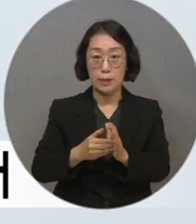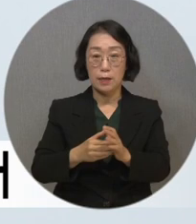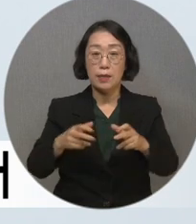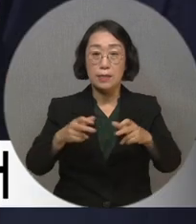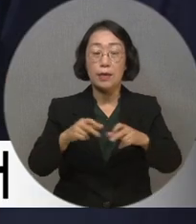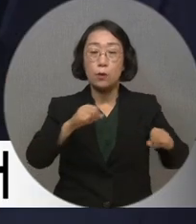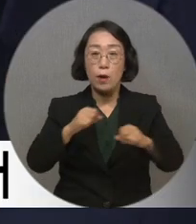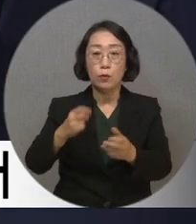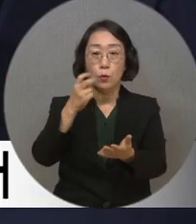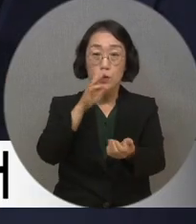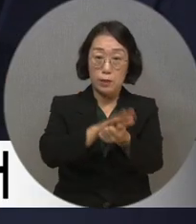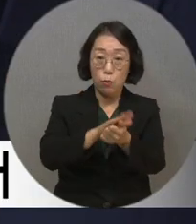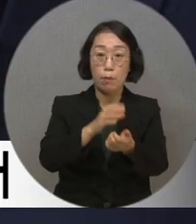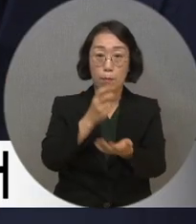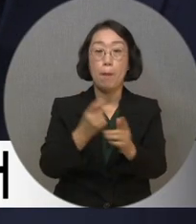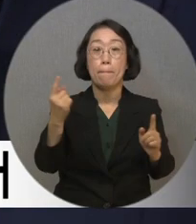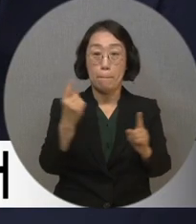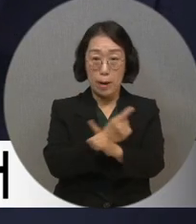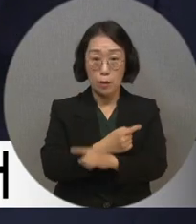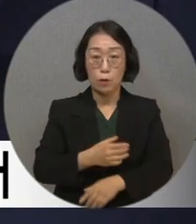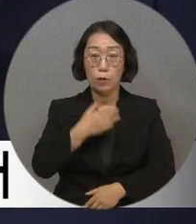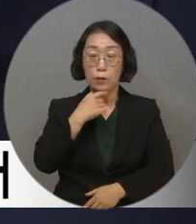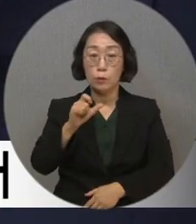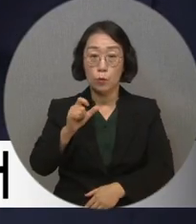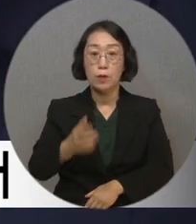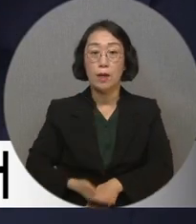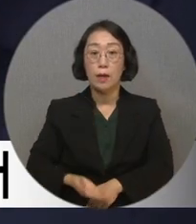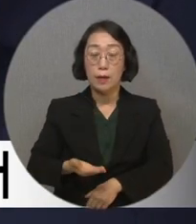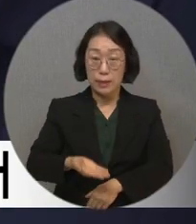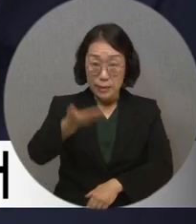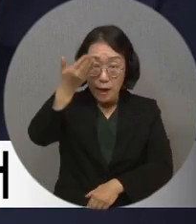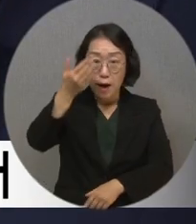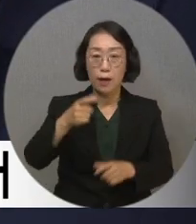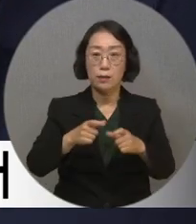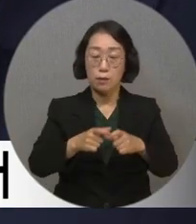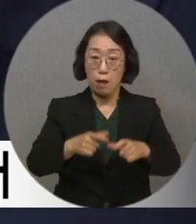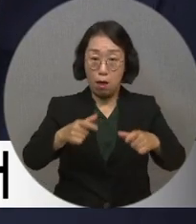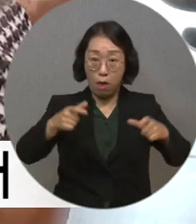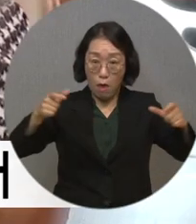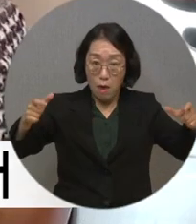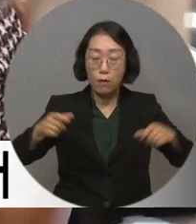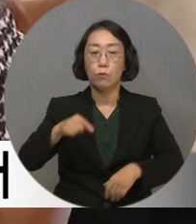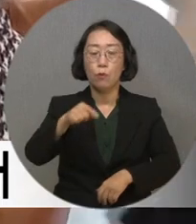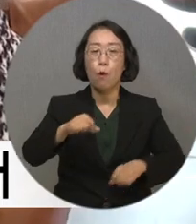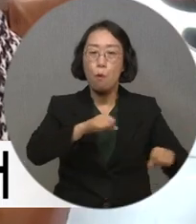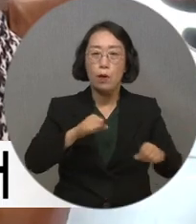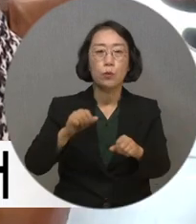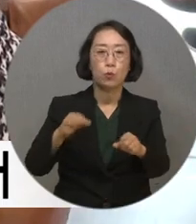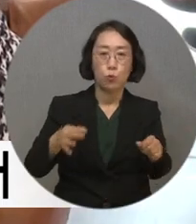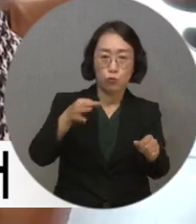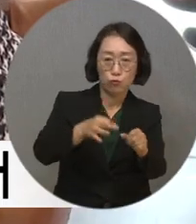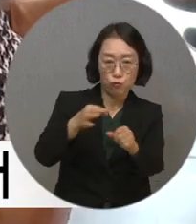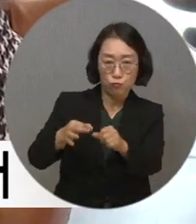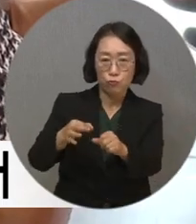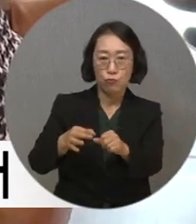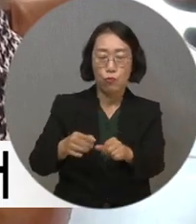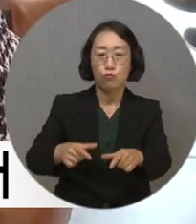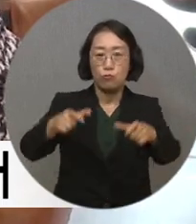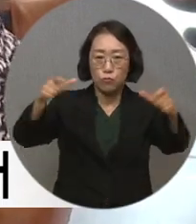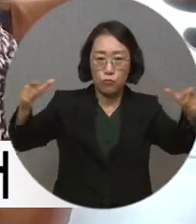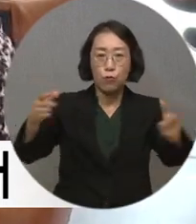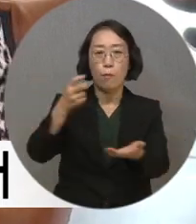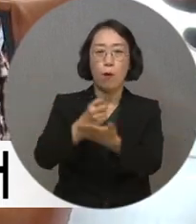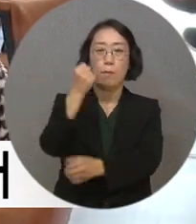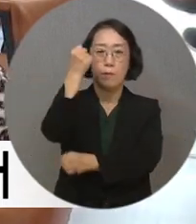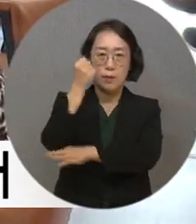개정되면서 만 65세미만 장기 요양급여 수급자에게 서울형 장애인 활동지원 급여를 지급할 수 있는 법적